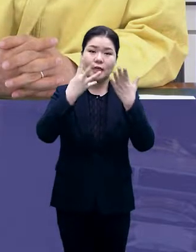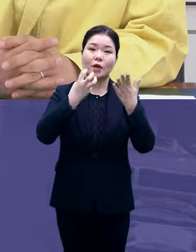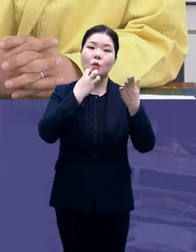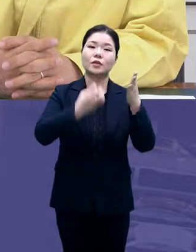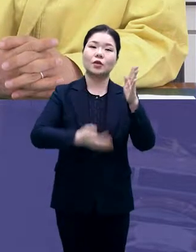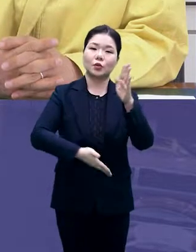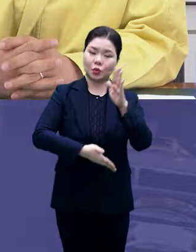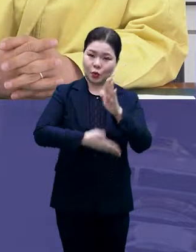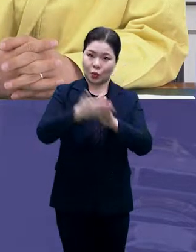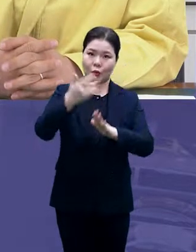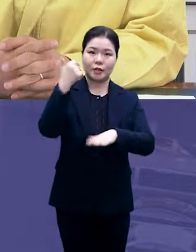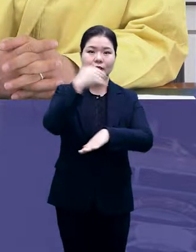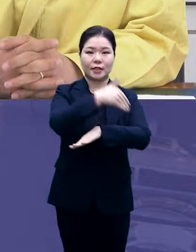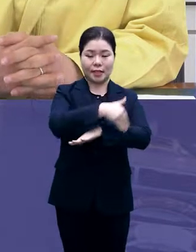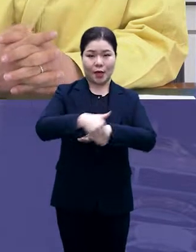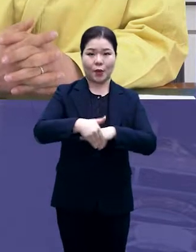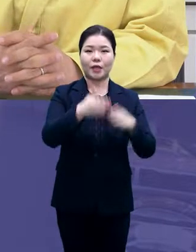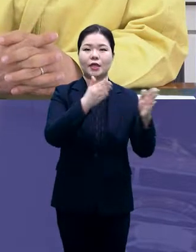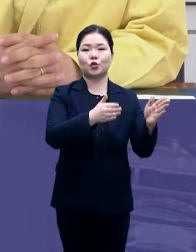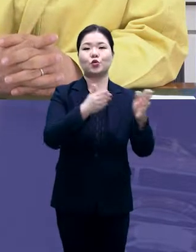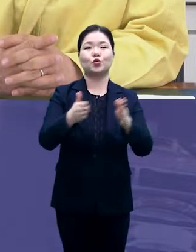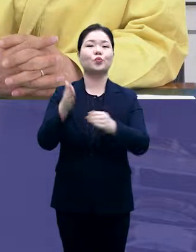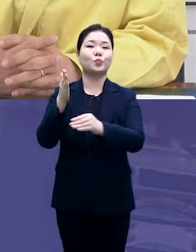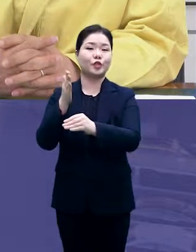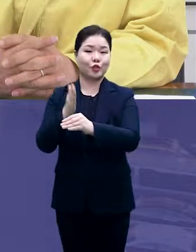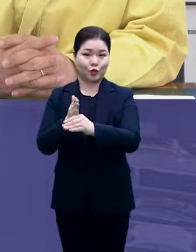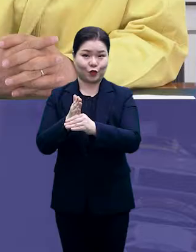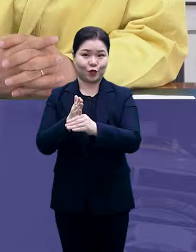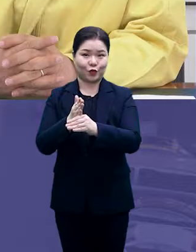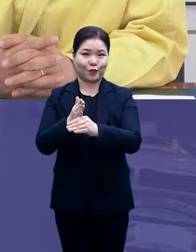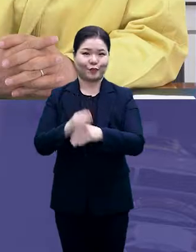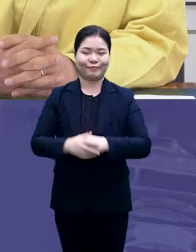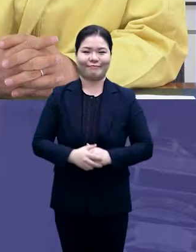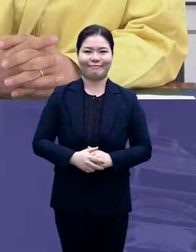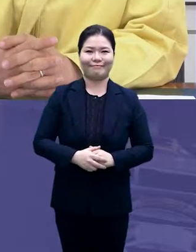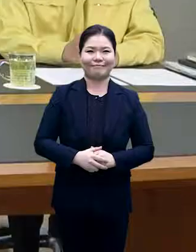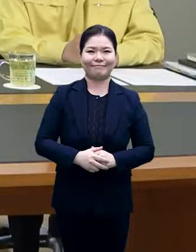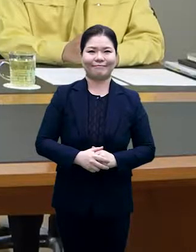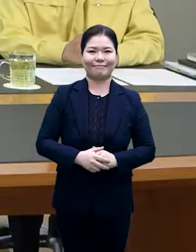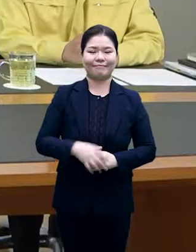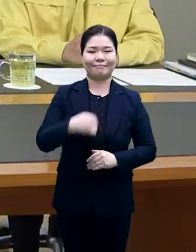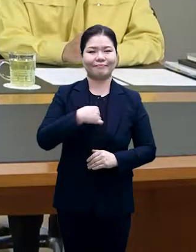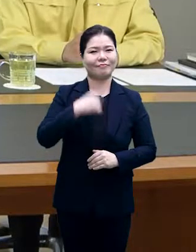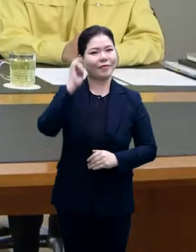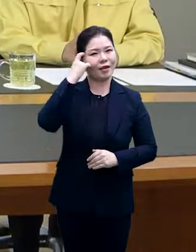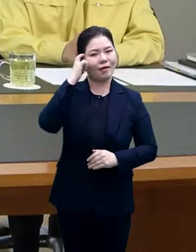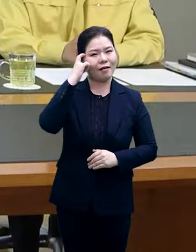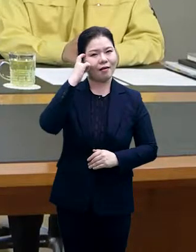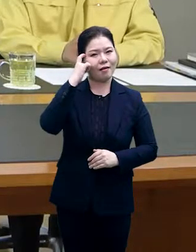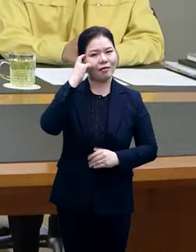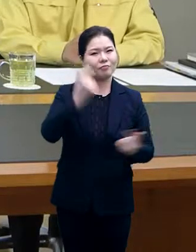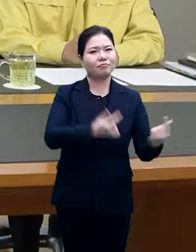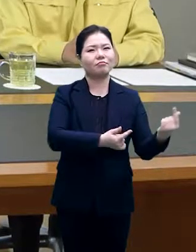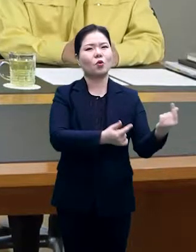2040 새로운 서울 도시 플랜이 지금 마련 중에 있습니다. 제